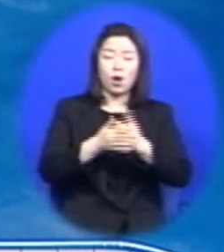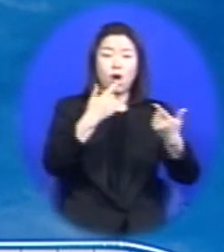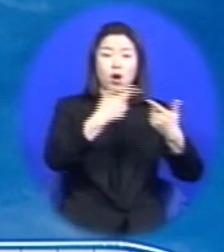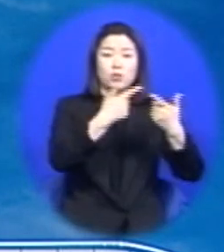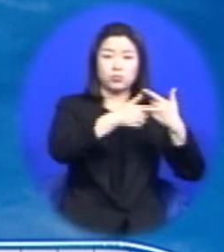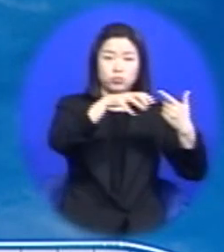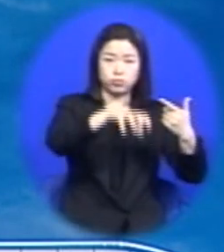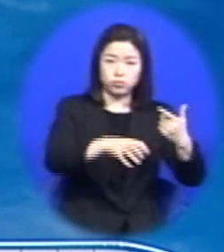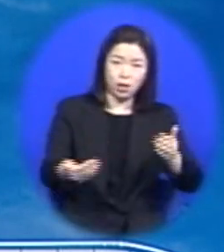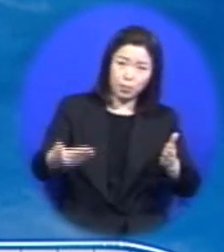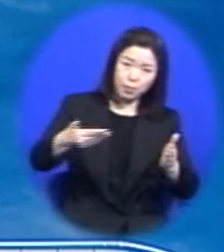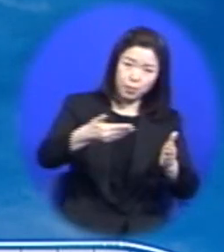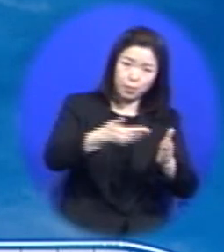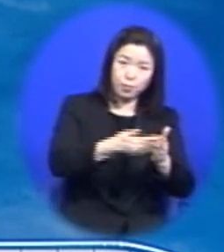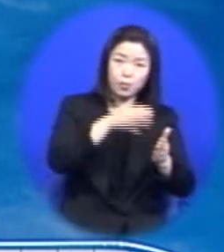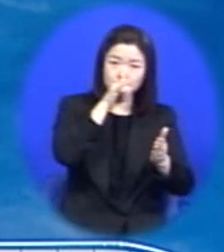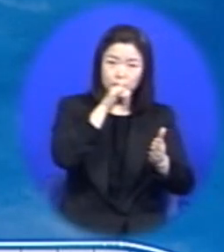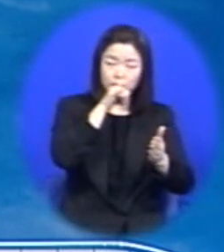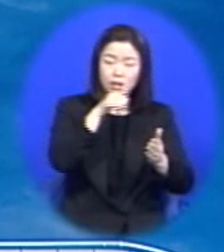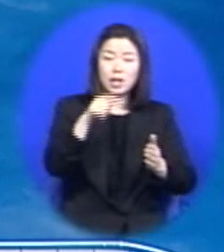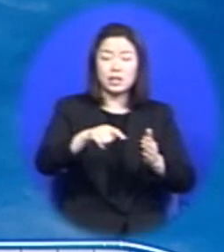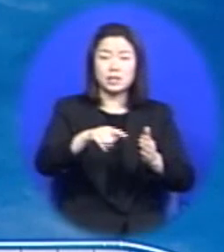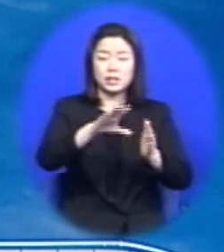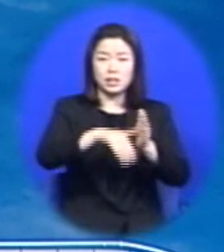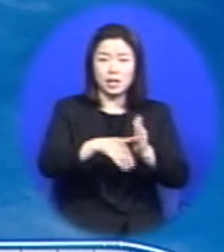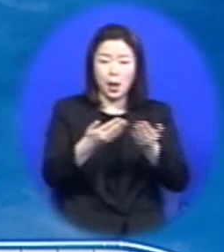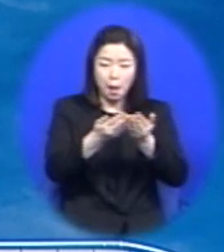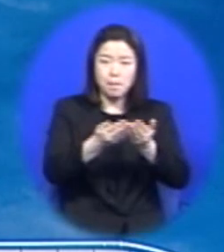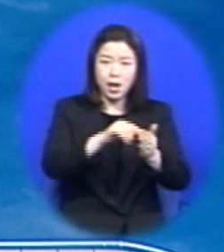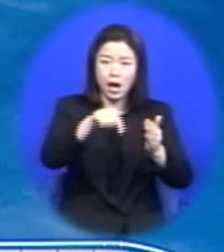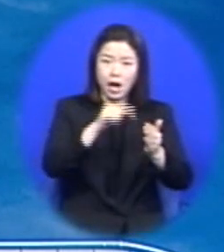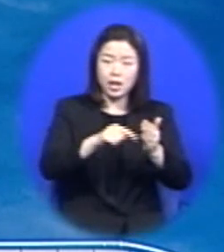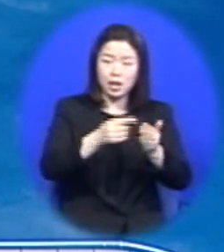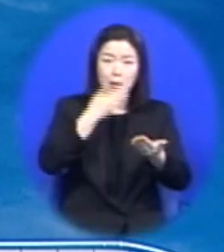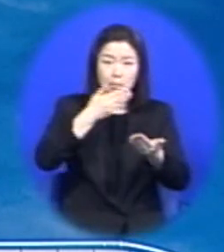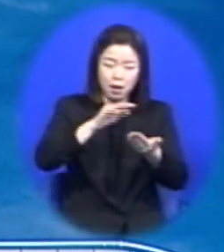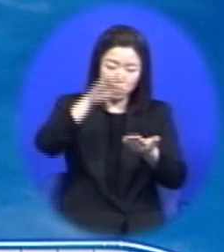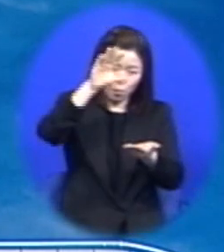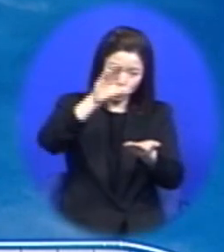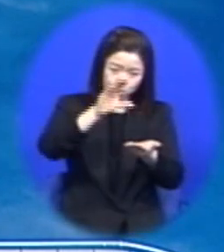합니다. 그때 배 안에 있던 식량이 다 떨어졌대.